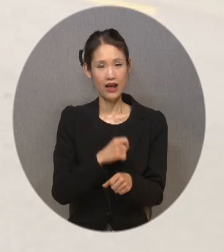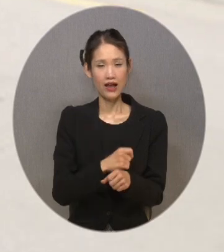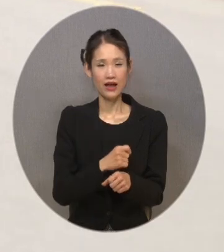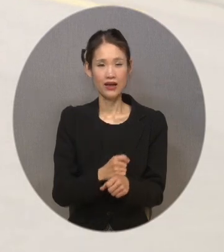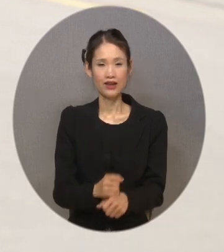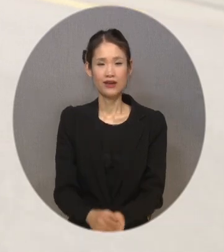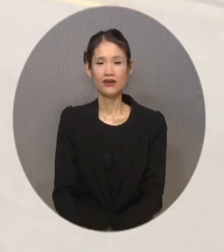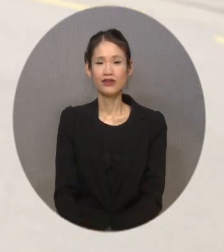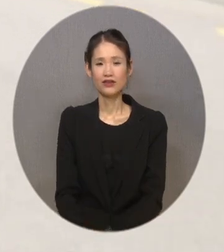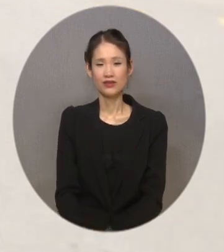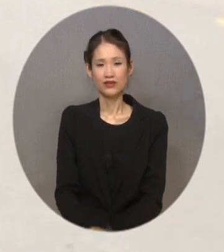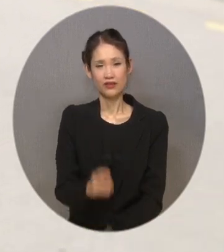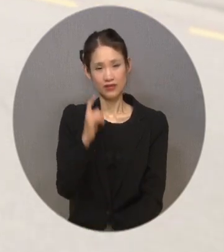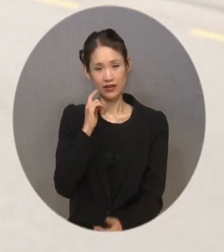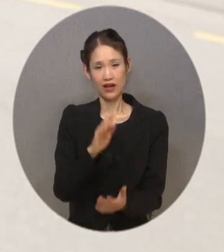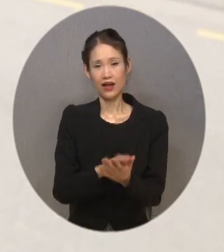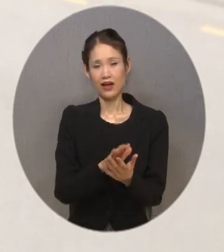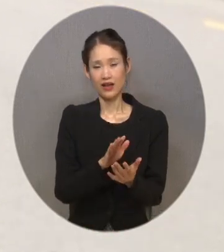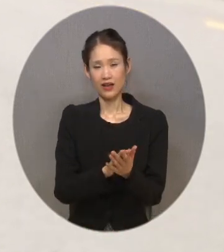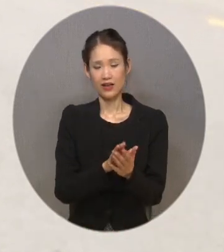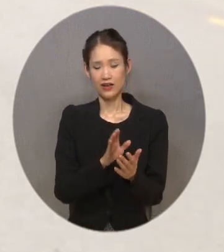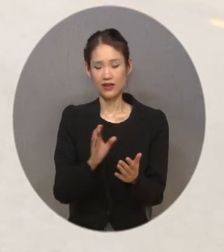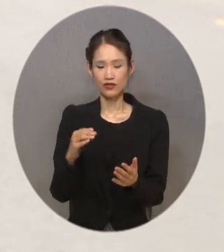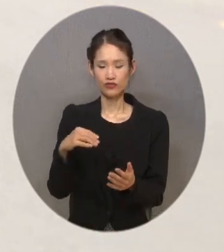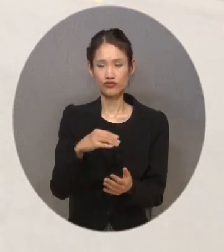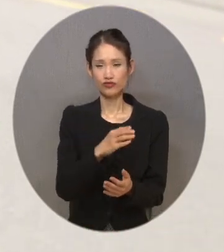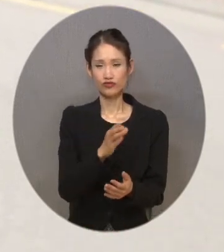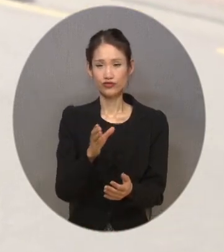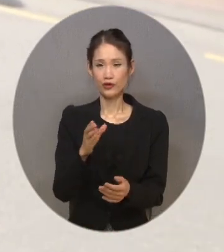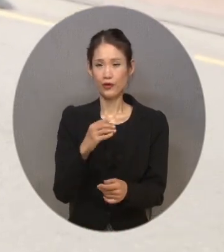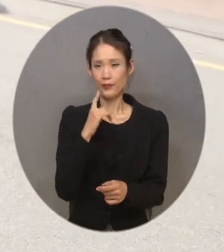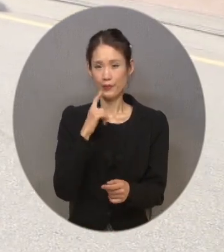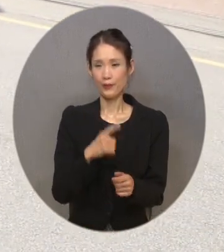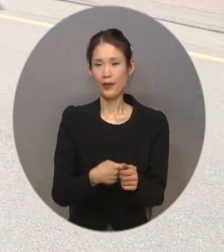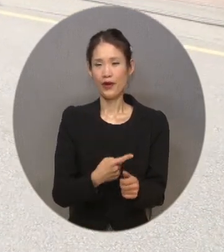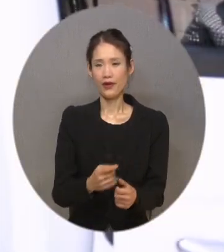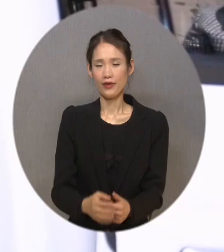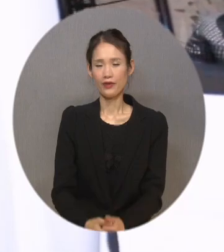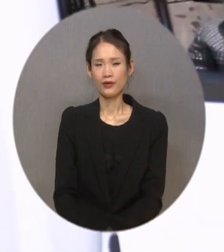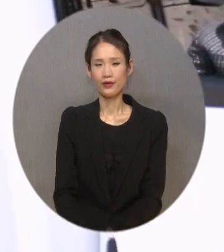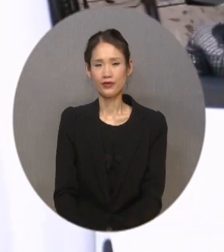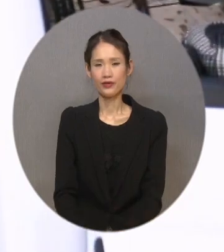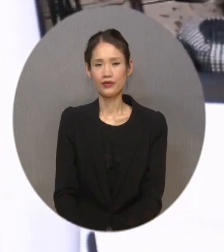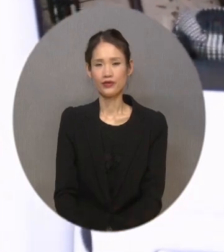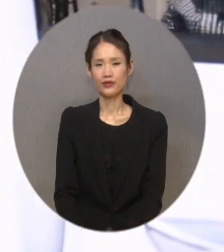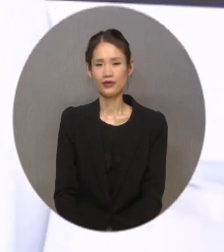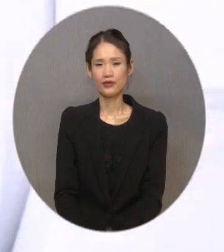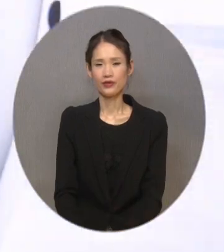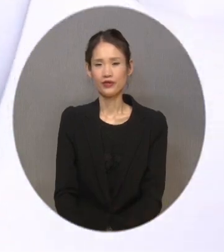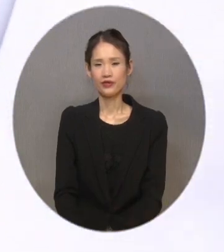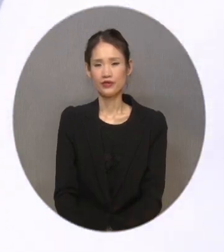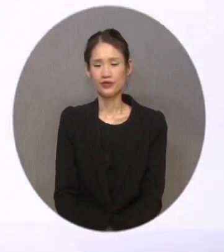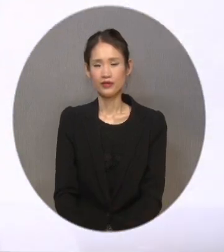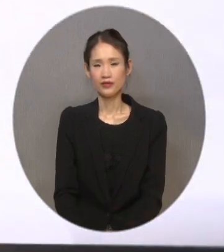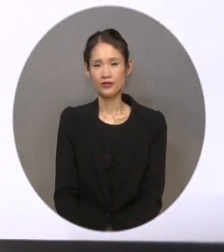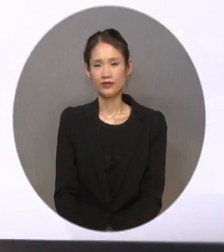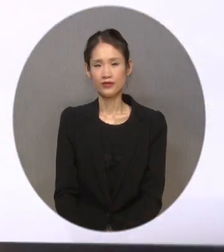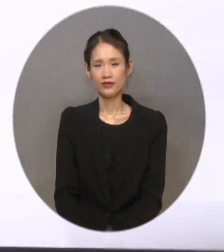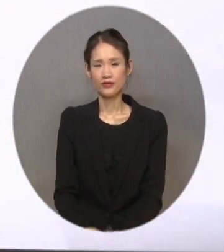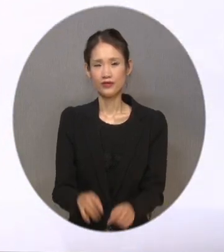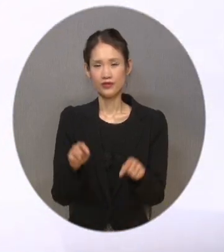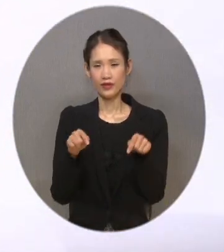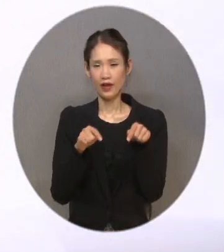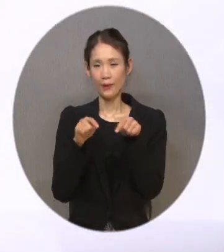아, 지가 알아서 그 궤도로 지금 딱 자동으로 가는 거예요. 자, 일단 다리를 좀 올리고. 자,